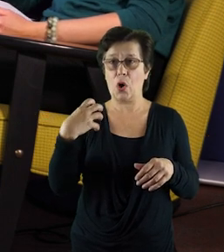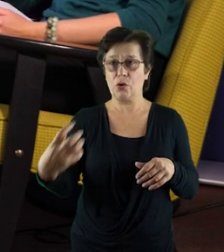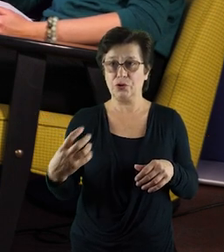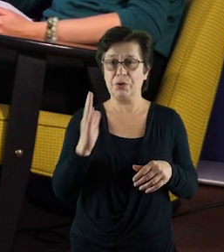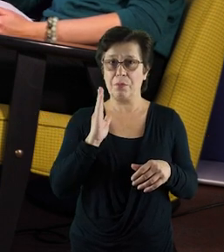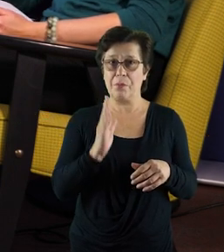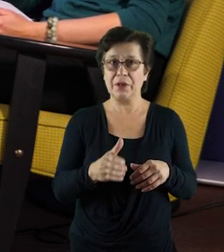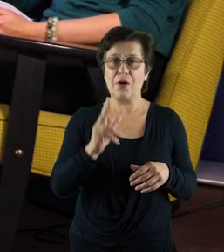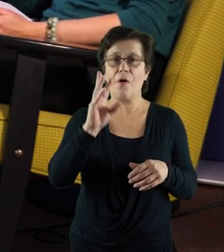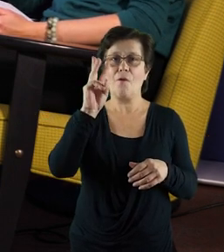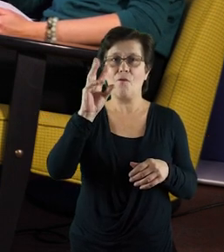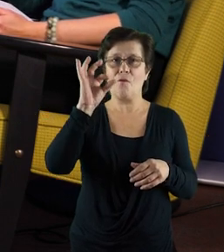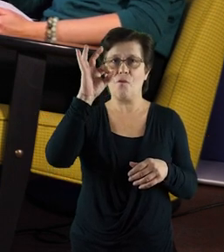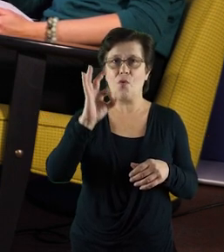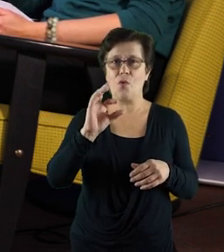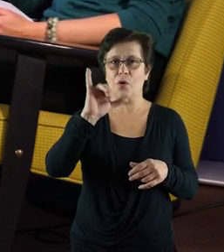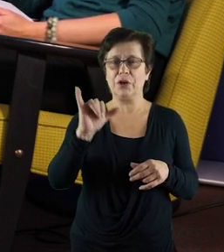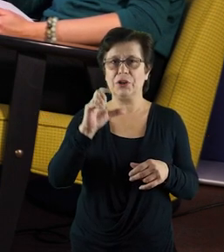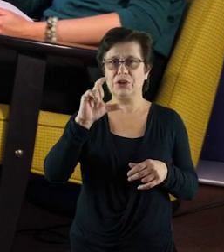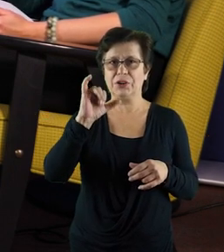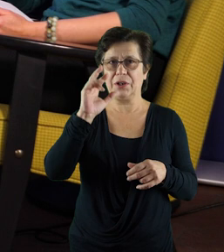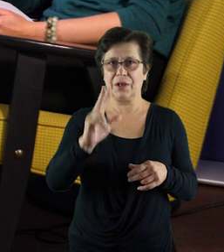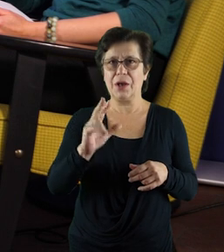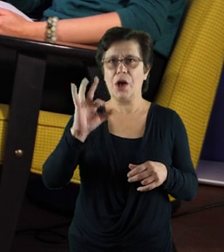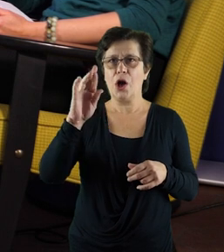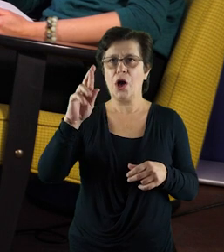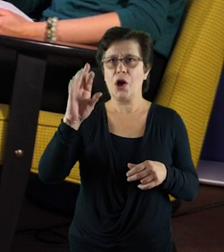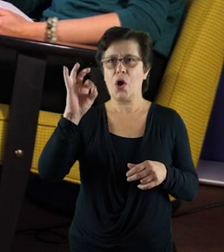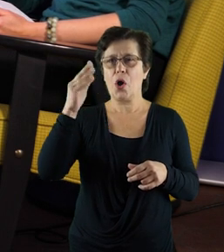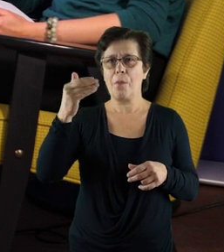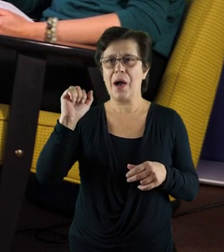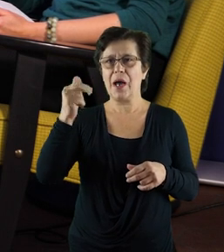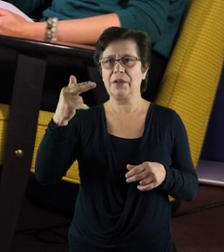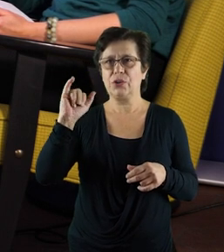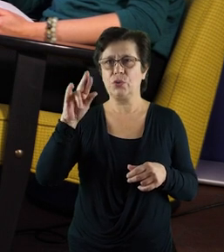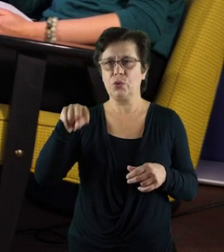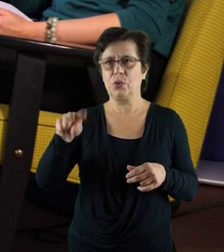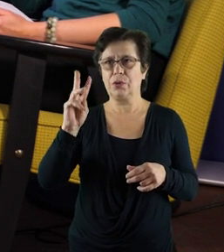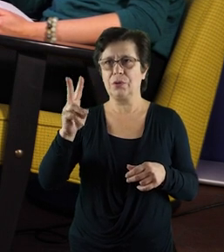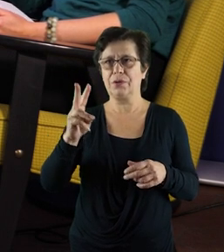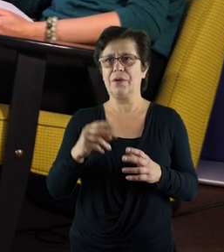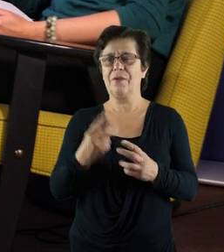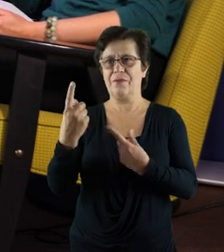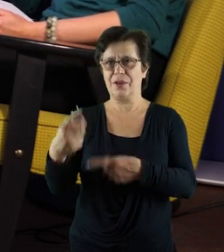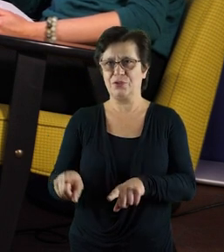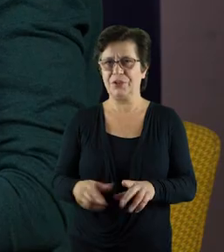pani Katarzyna Wójcik i pan Radosław Romaniuk. Dzień dobry. Witamy bardzo serdecznie w